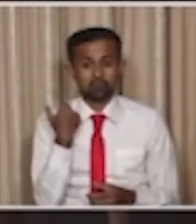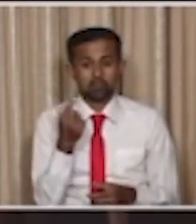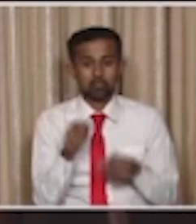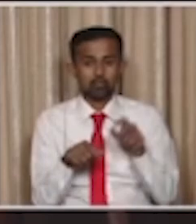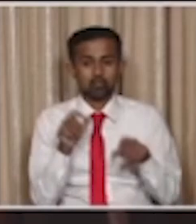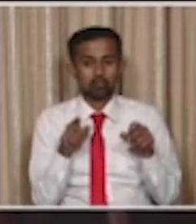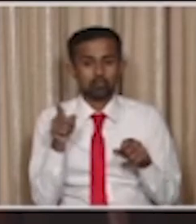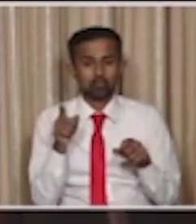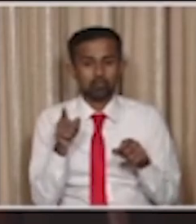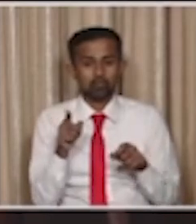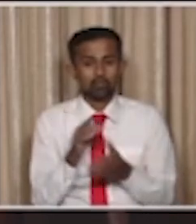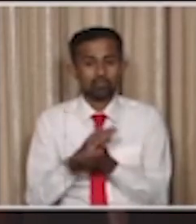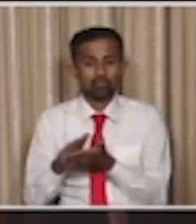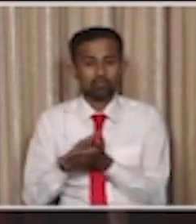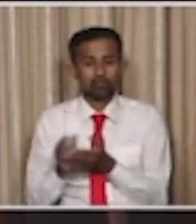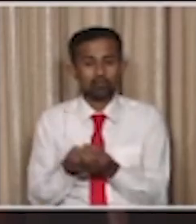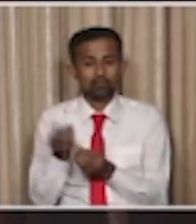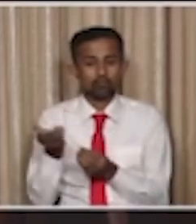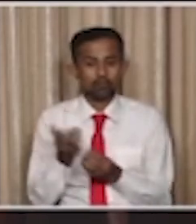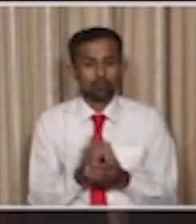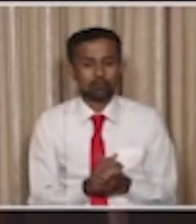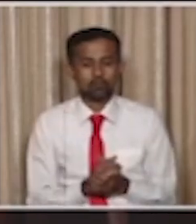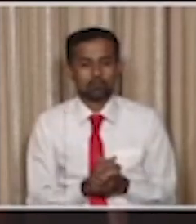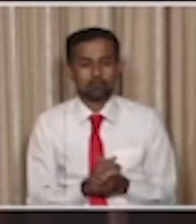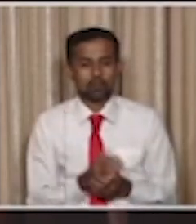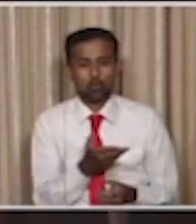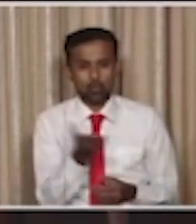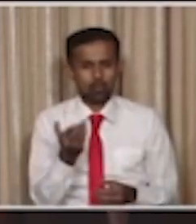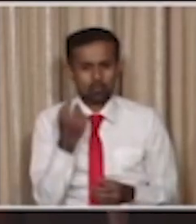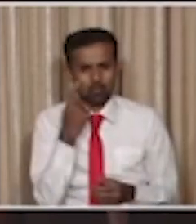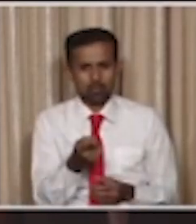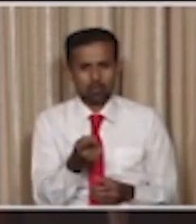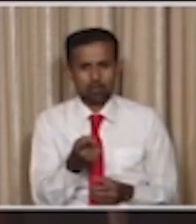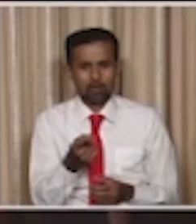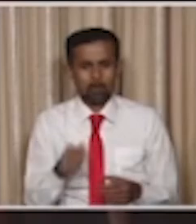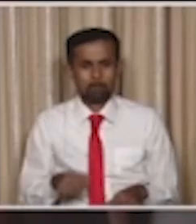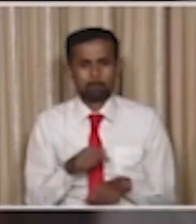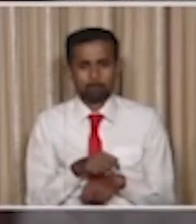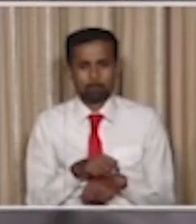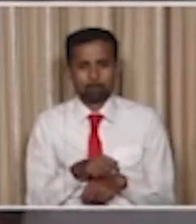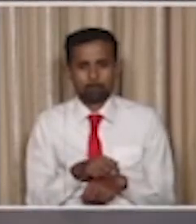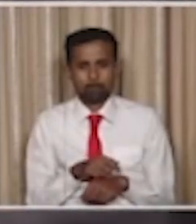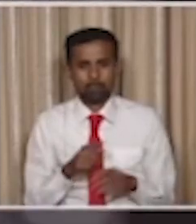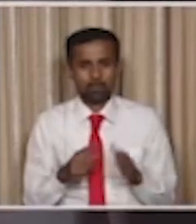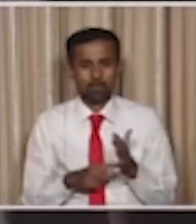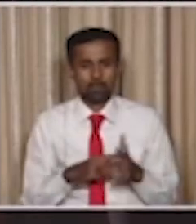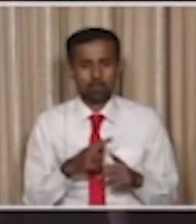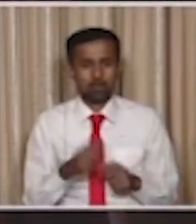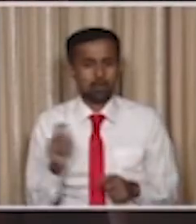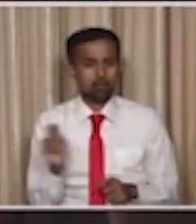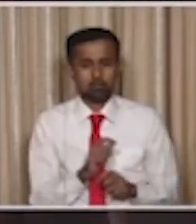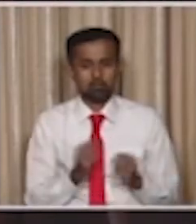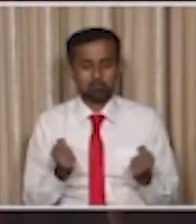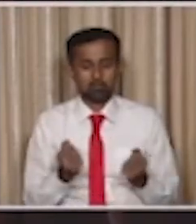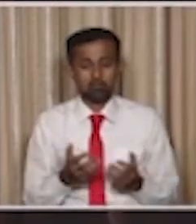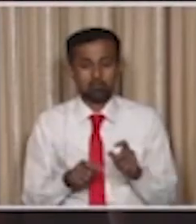පිරිසට නොඑක් නොඑක් සහන් ලබා දීලා තියෙනවා. දැන් තමුන්නාන්සලා දන්නවා මේ වෙනකොට බදු අය කරන්නේ නැති